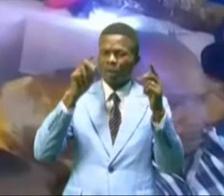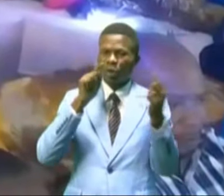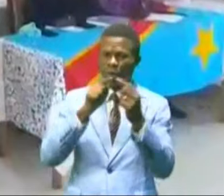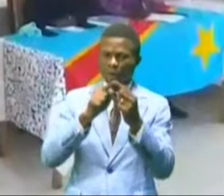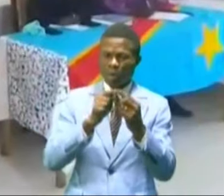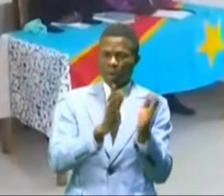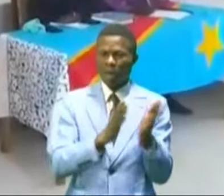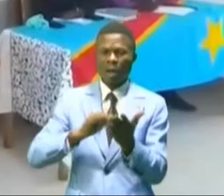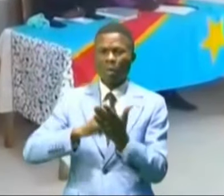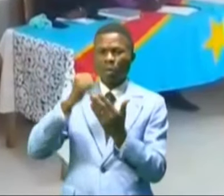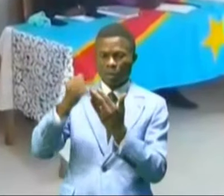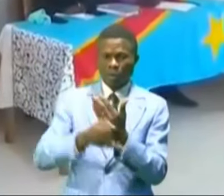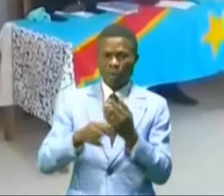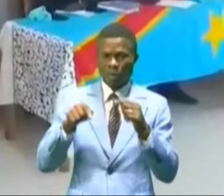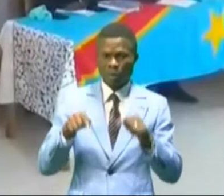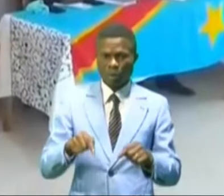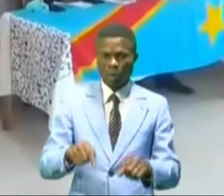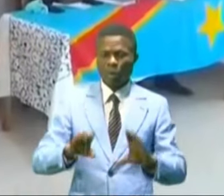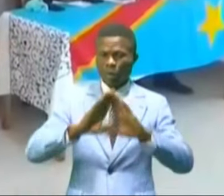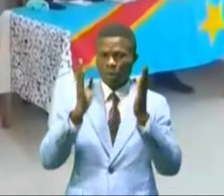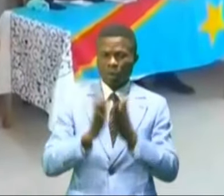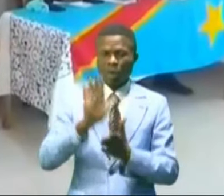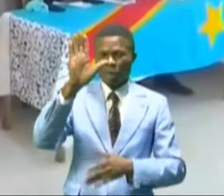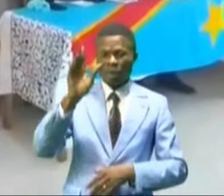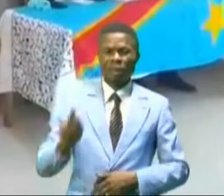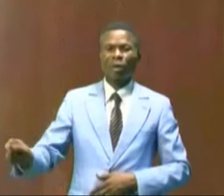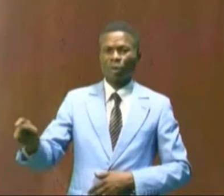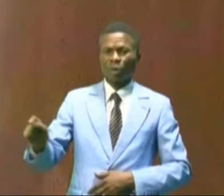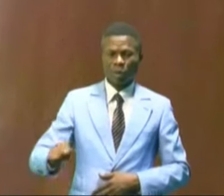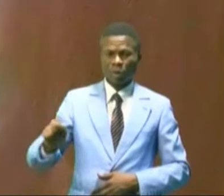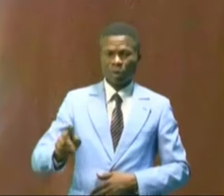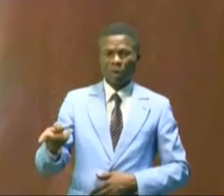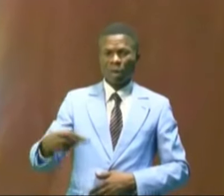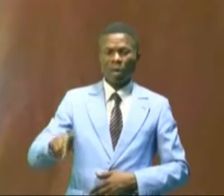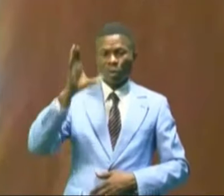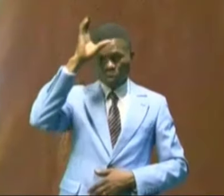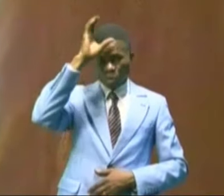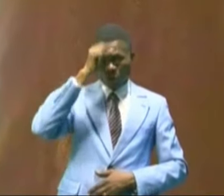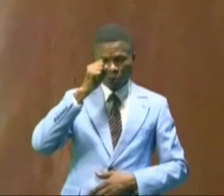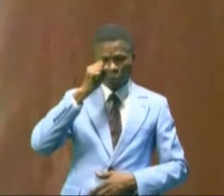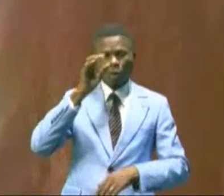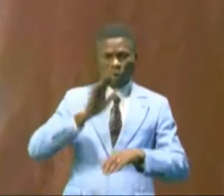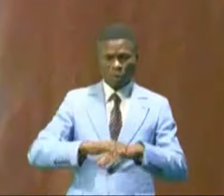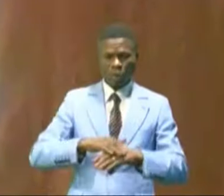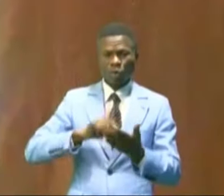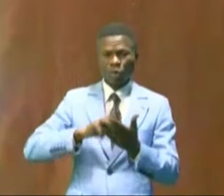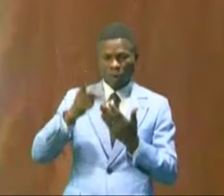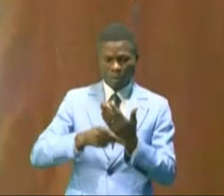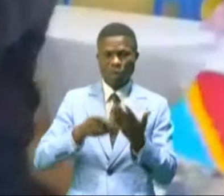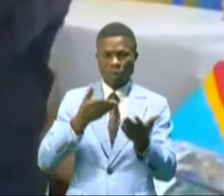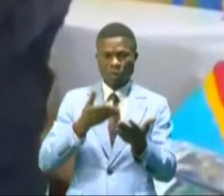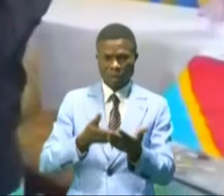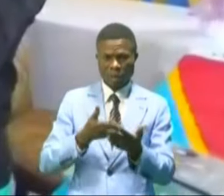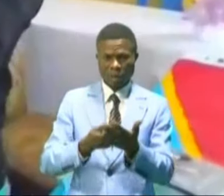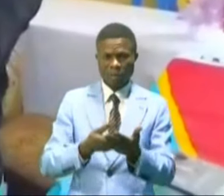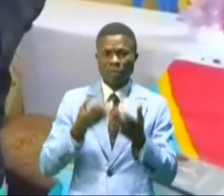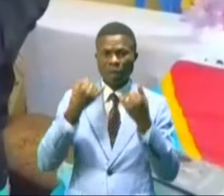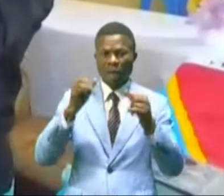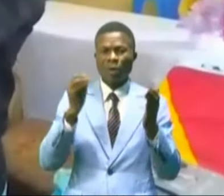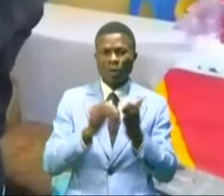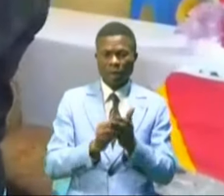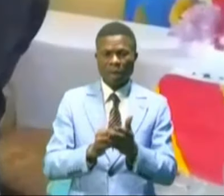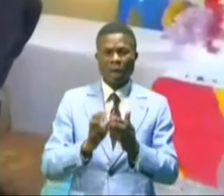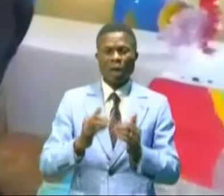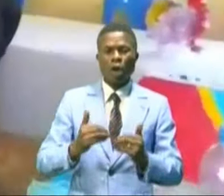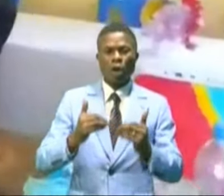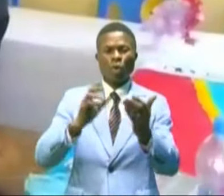projet. Désormais, tous les 5 territoires de la province du Kwilu sont touchés et par ses projets. Signalons par ailleurs que la suite